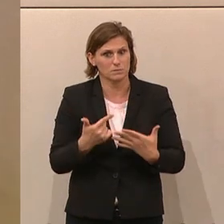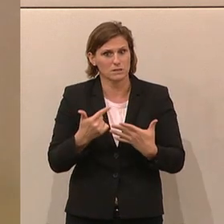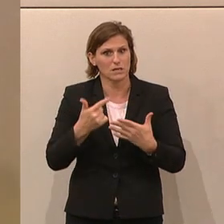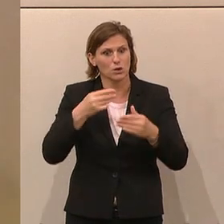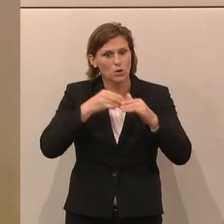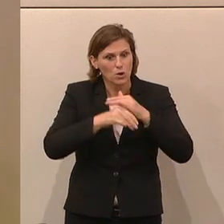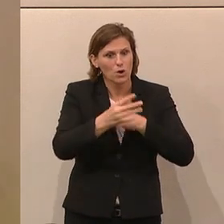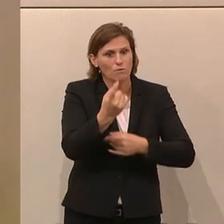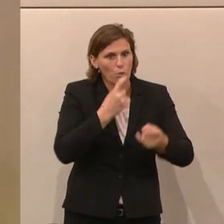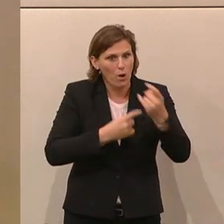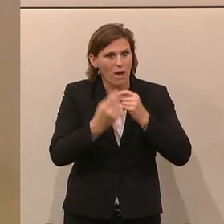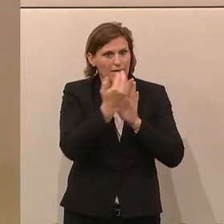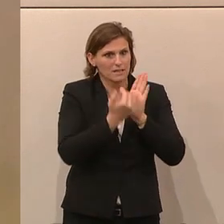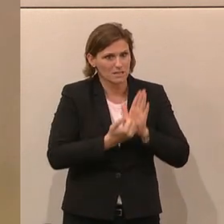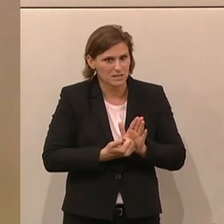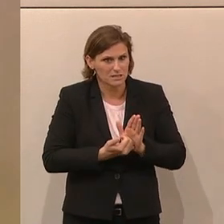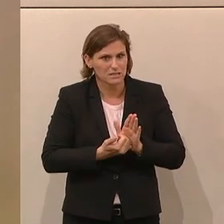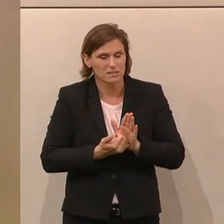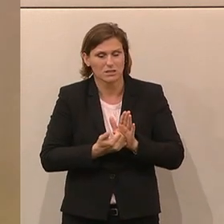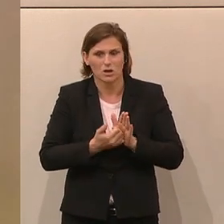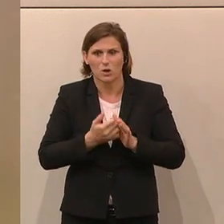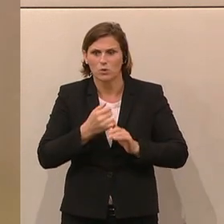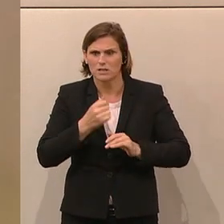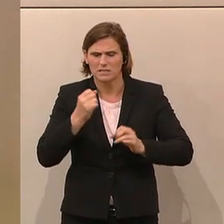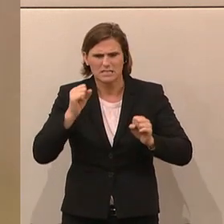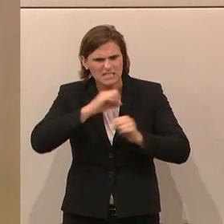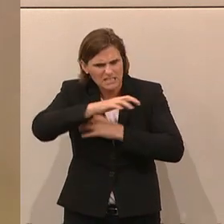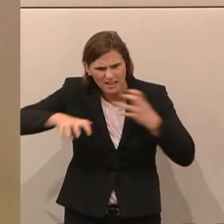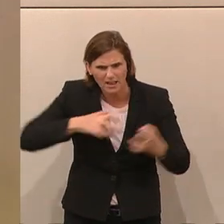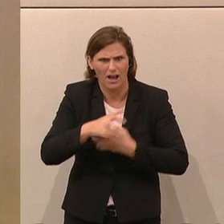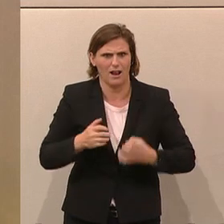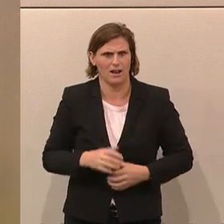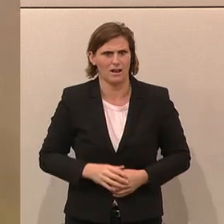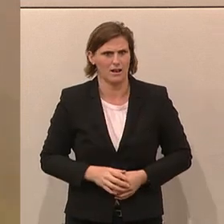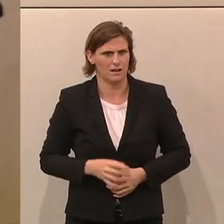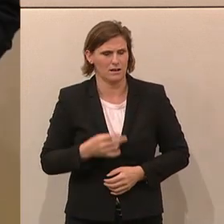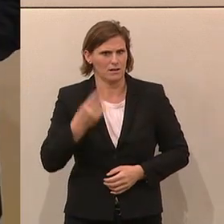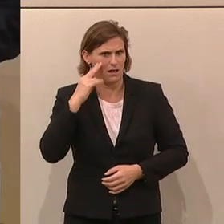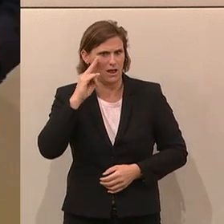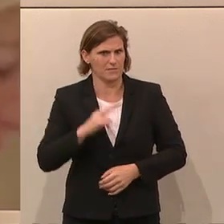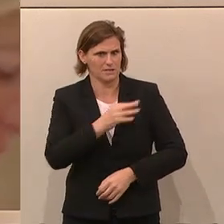kümmert sich einen feuchten Deut darum. Und das ist ein Skandal, Herr Vizekanzler. Applaus.